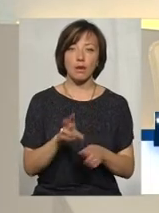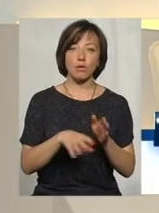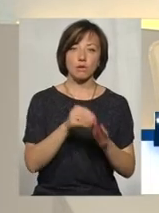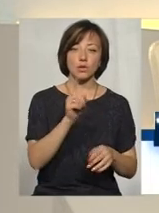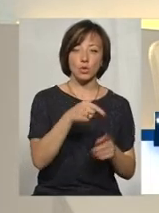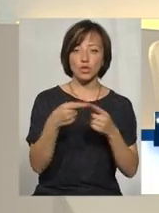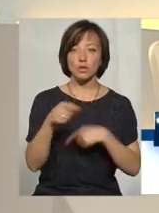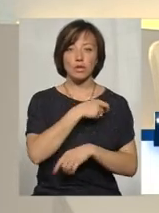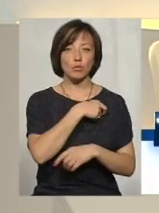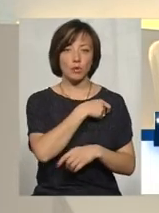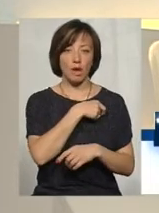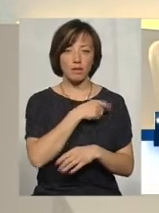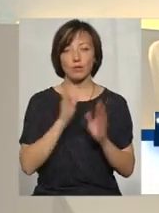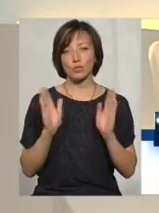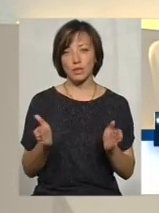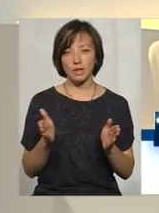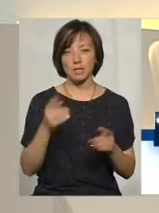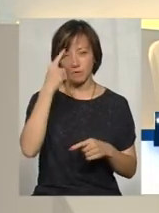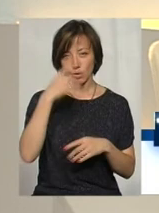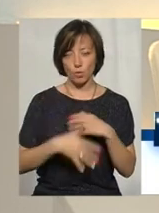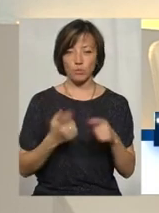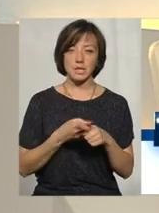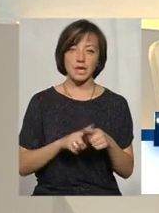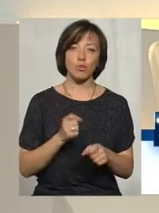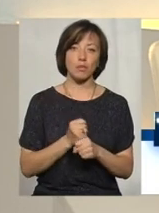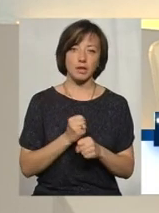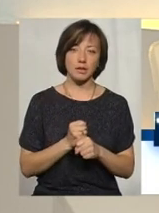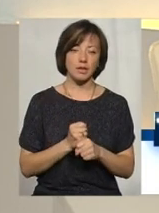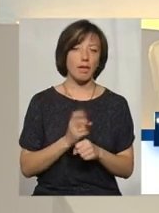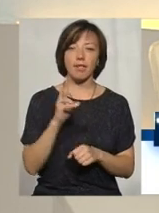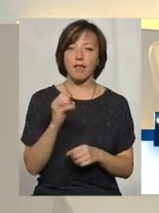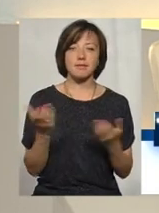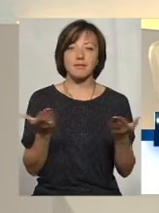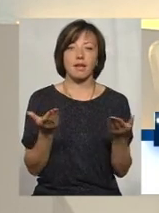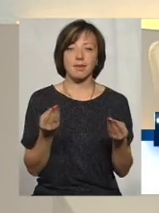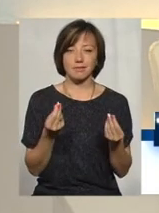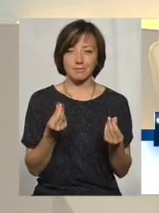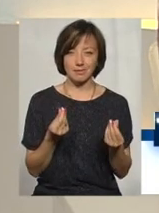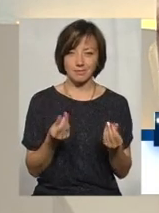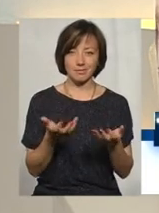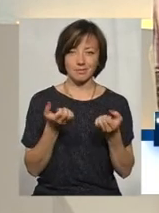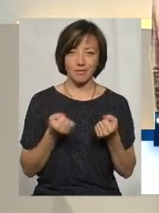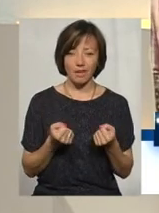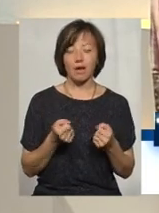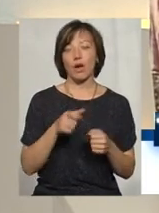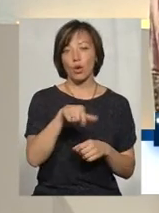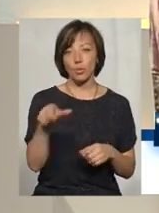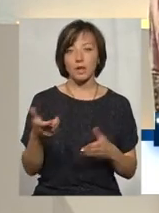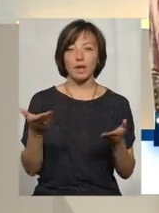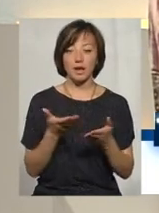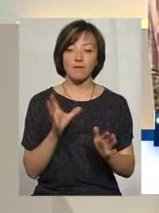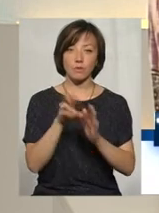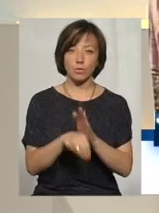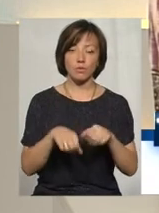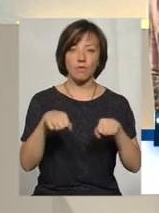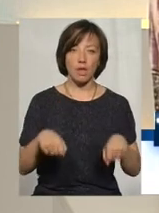чи іншого депутата, буде свідомо це робити, не за якісь меркантильні інтереси, а люди, які йдуть у